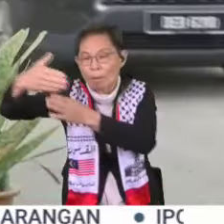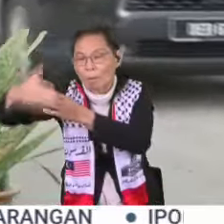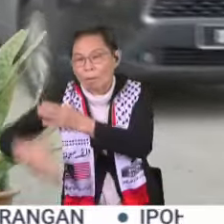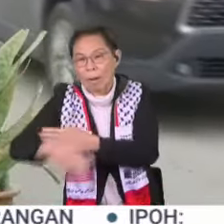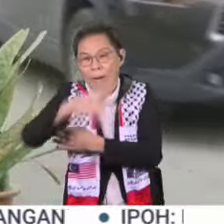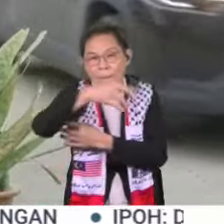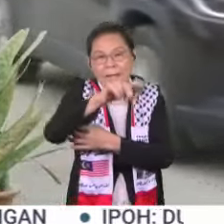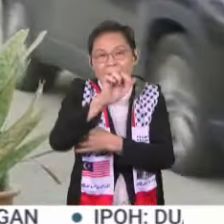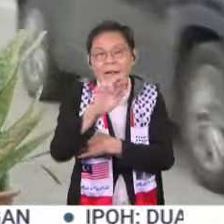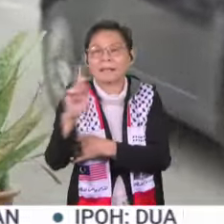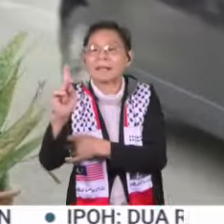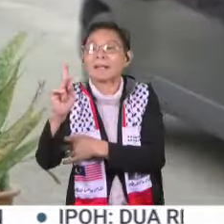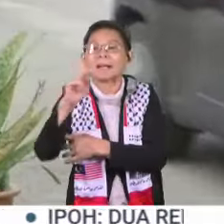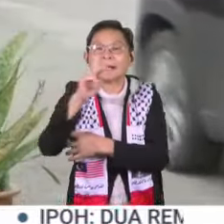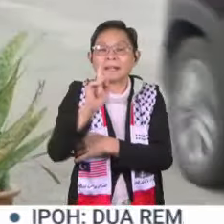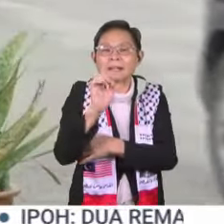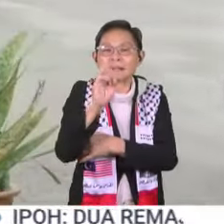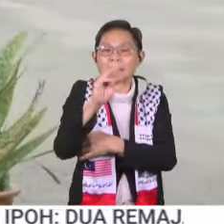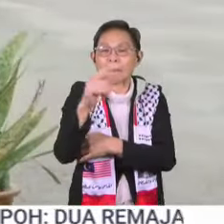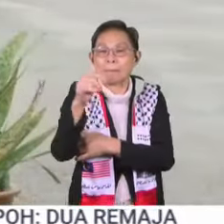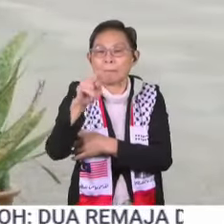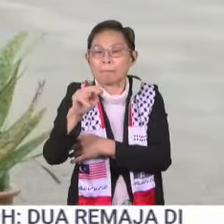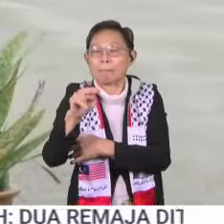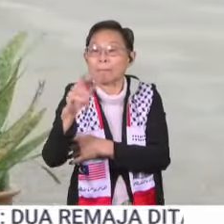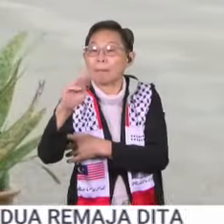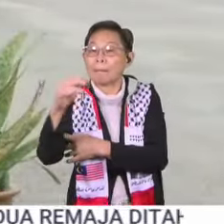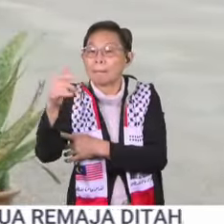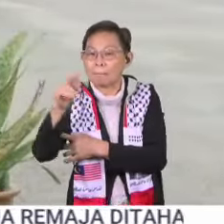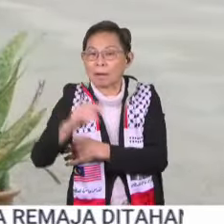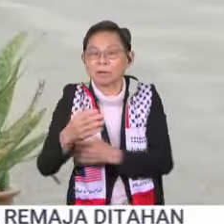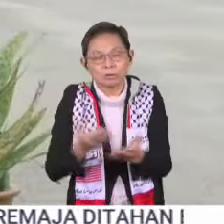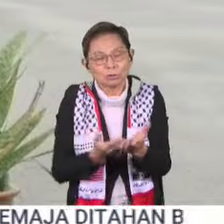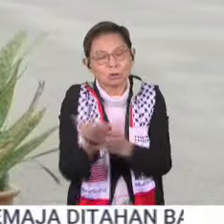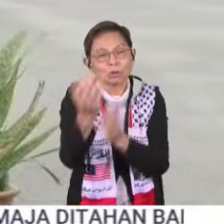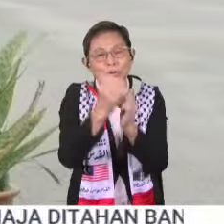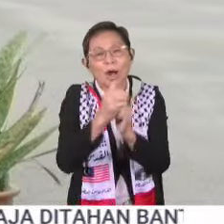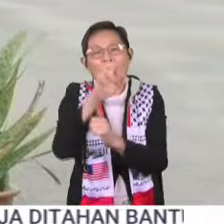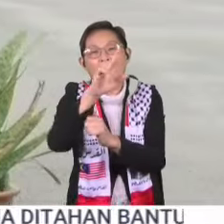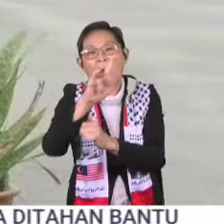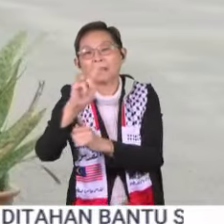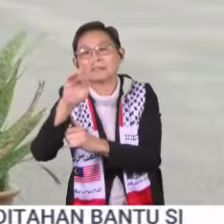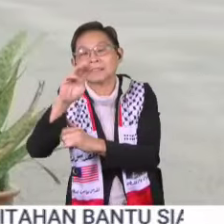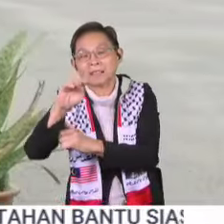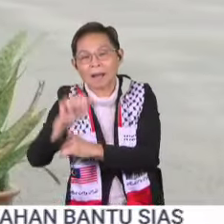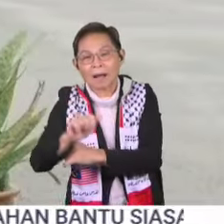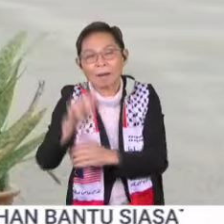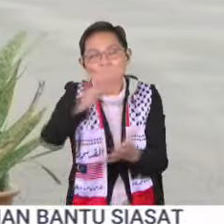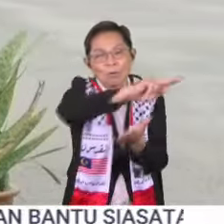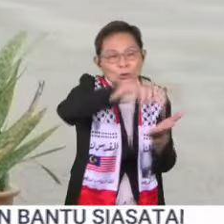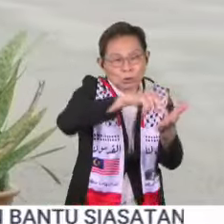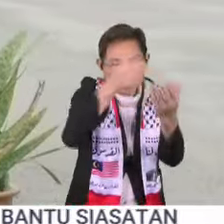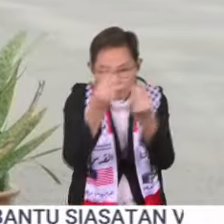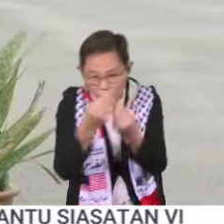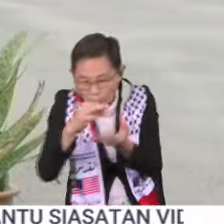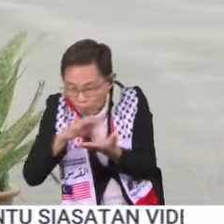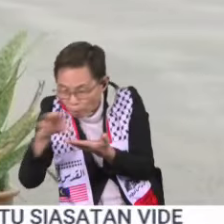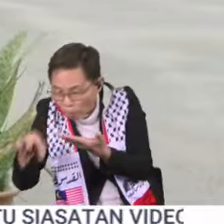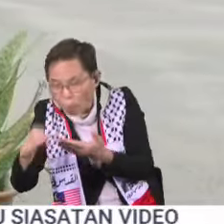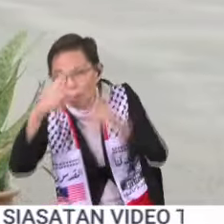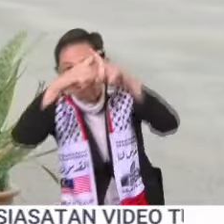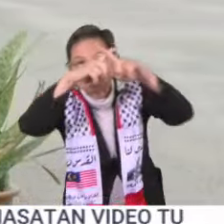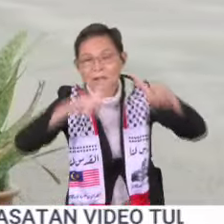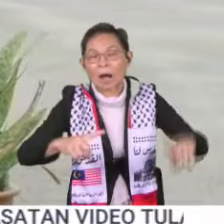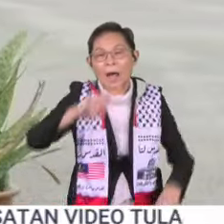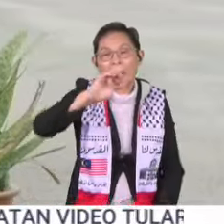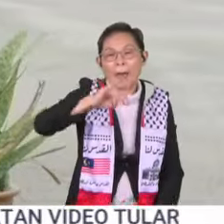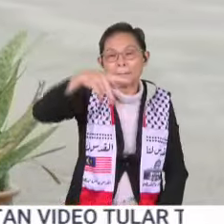PRK Kemaman pada ketika ini. Terus saja bersama rakan pelapor Atikah Maktar di pusat penjumlahan rasmi undi di Dewan Belian